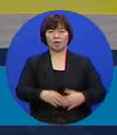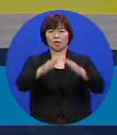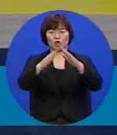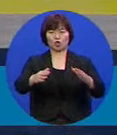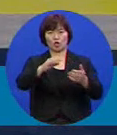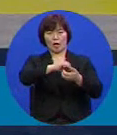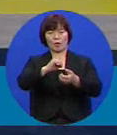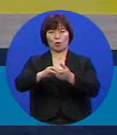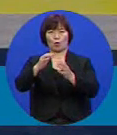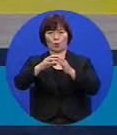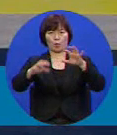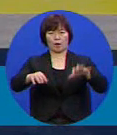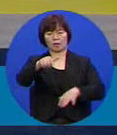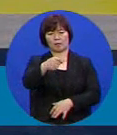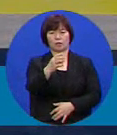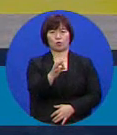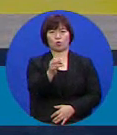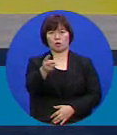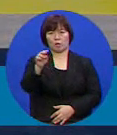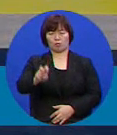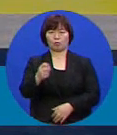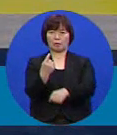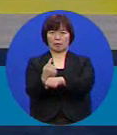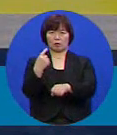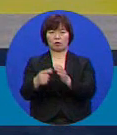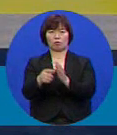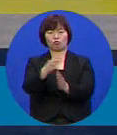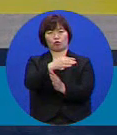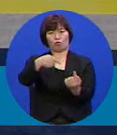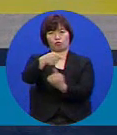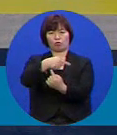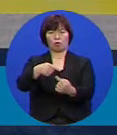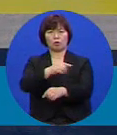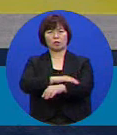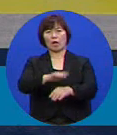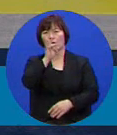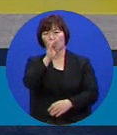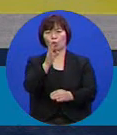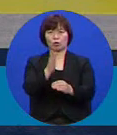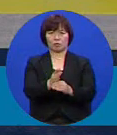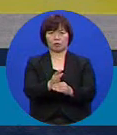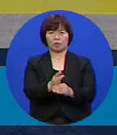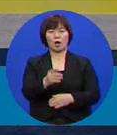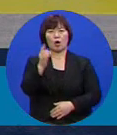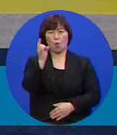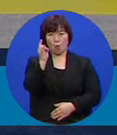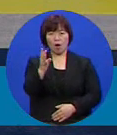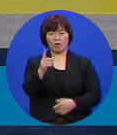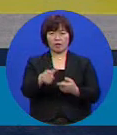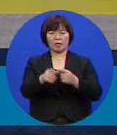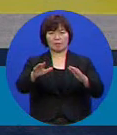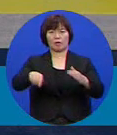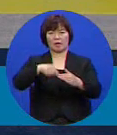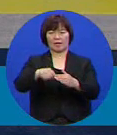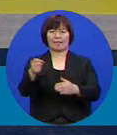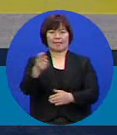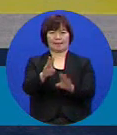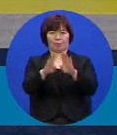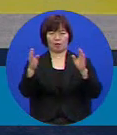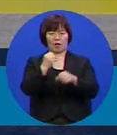전주 한옥마을의 공예품 전시관은 지난해부터 정상적으로 운영되지 못하고 있습니다. 원래는 이달 안에 다시